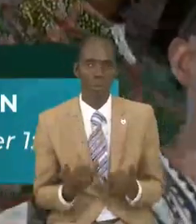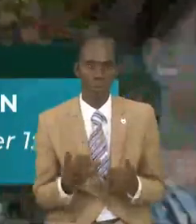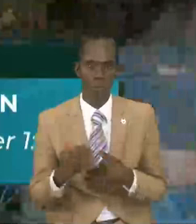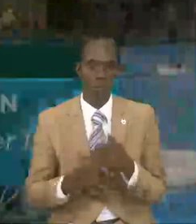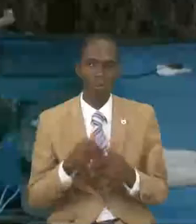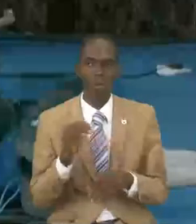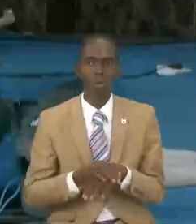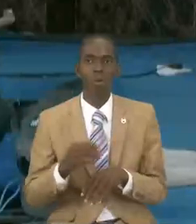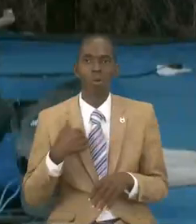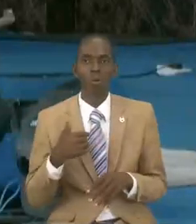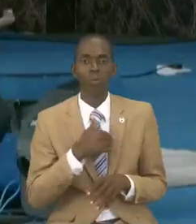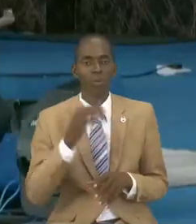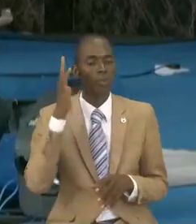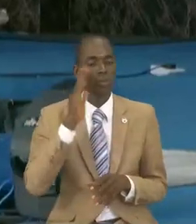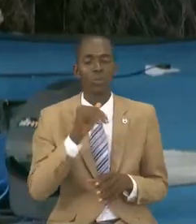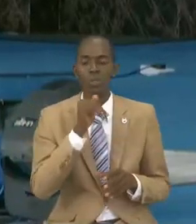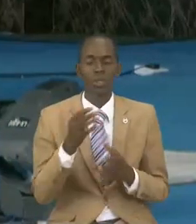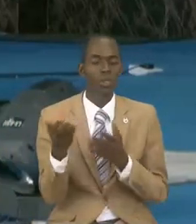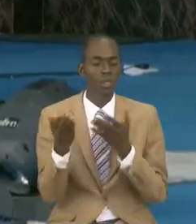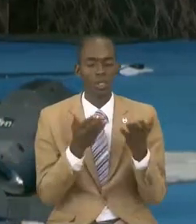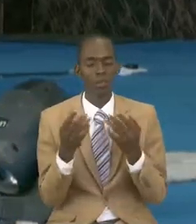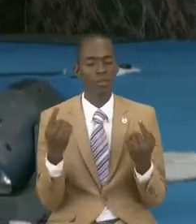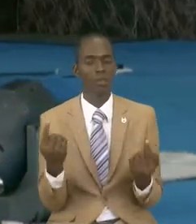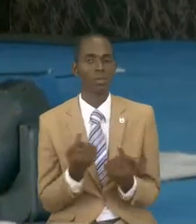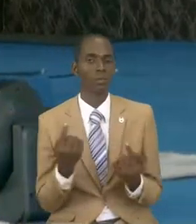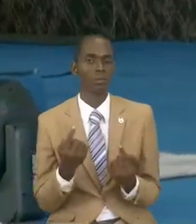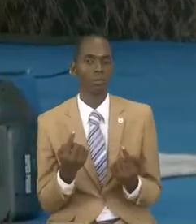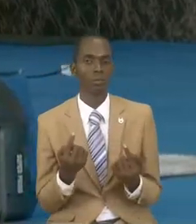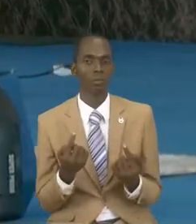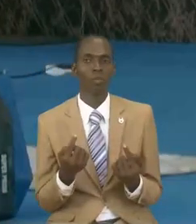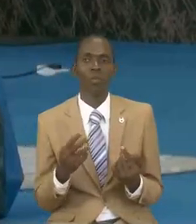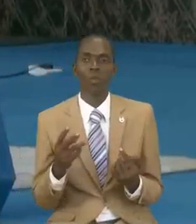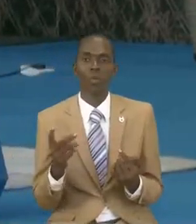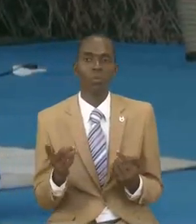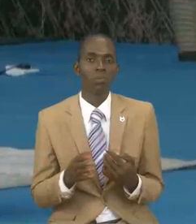Pour que nous ne soyons plus esclaves du péché.